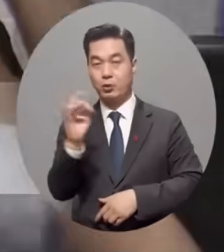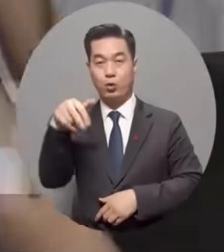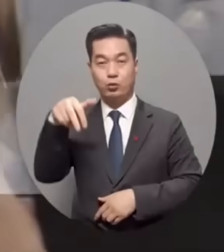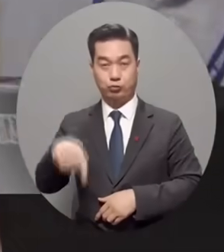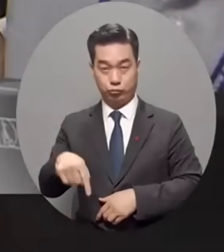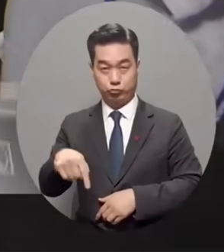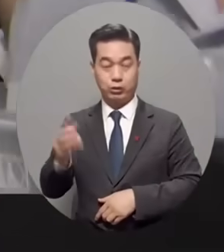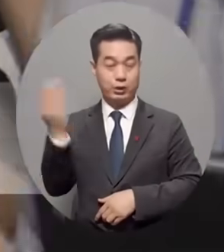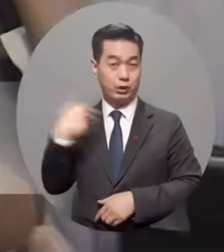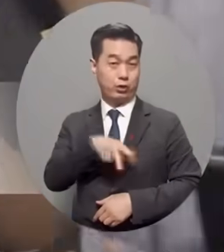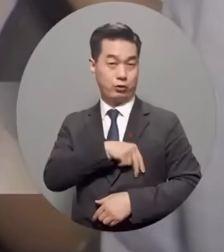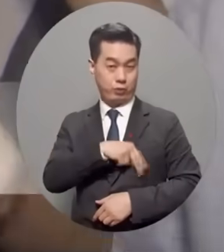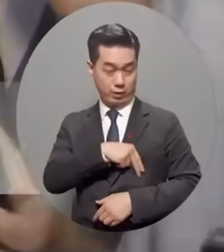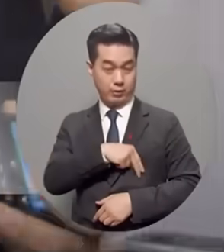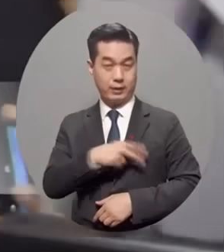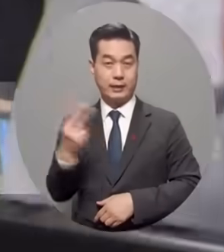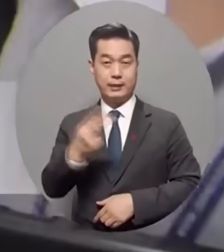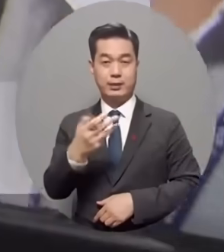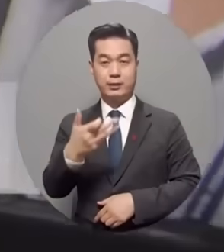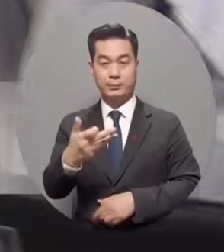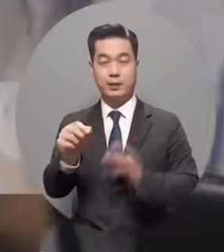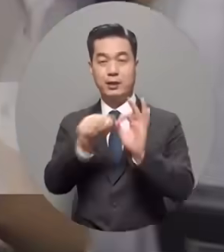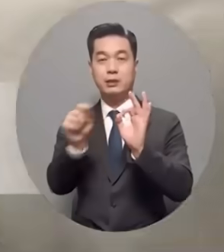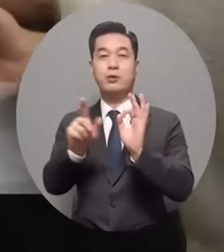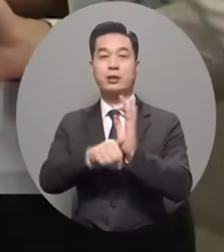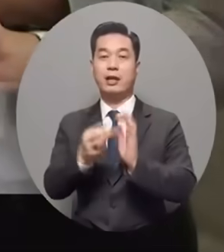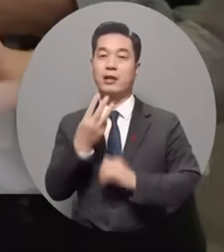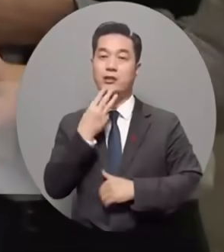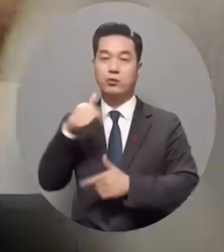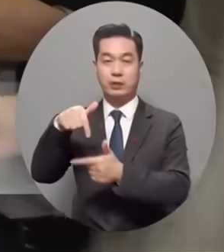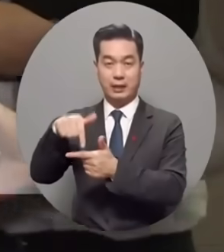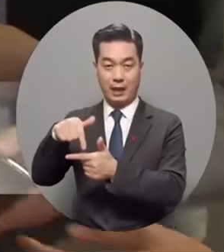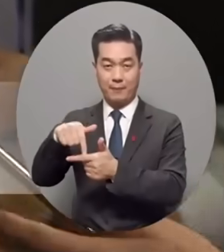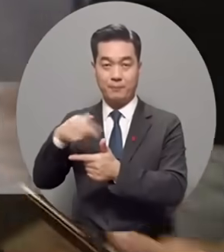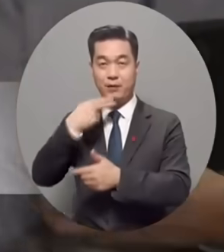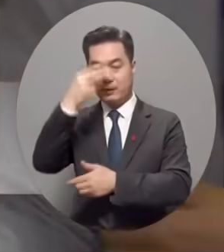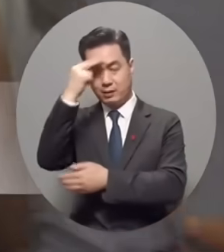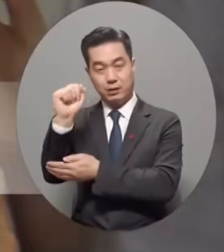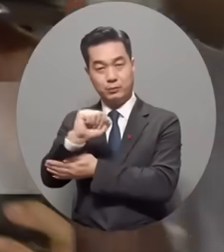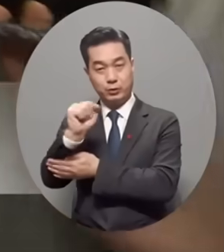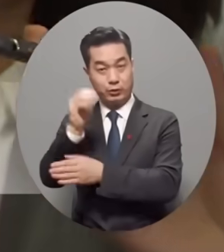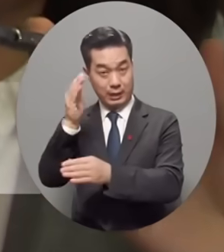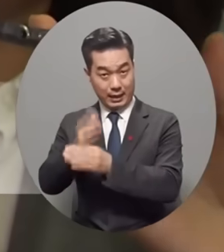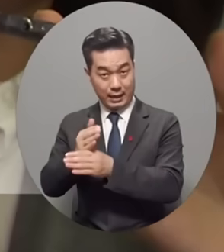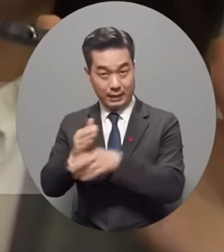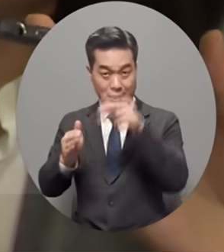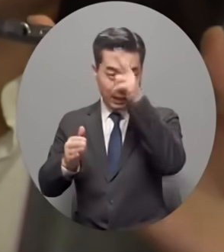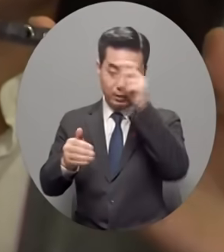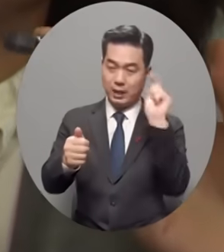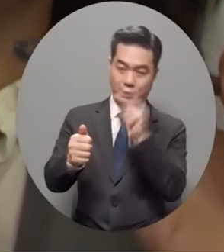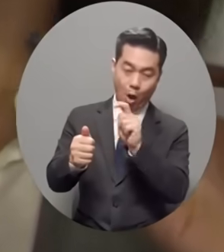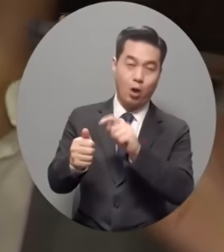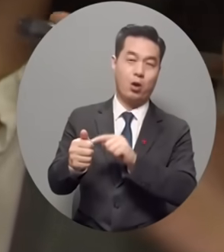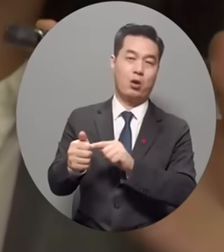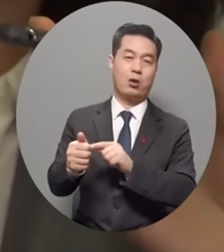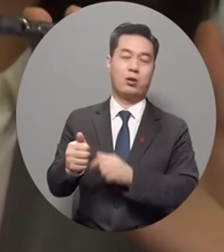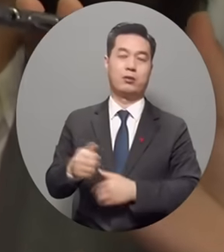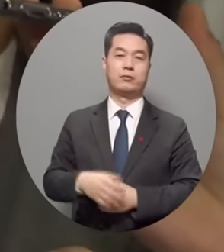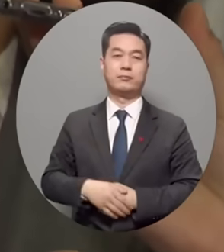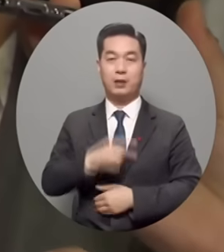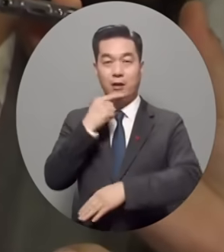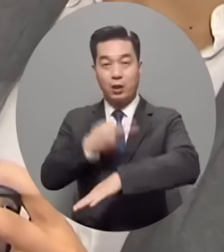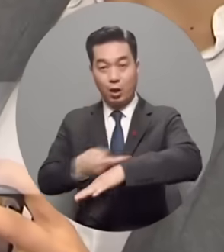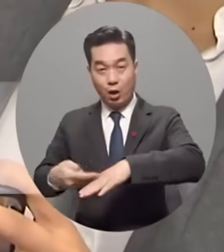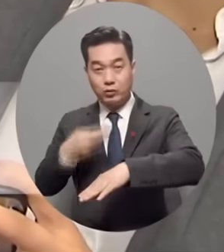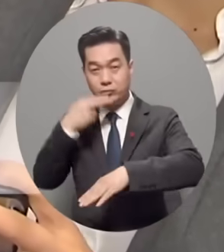현역 의원이던 지난 2018년 10월 서울 강남에서 음주운전을 하다 경찰에 적발됐습니다. 혈중